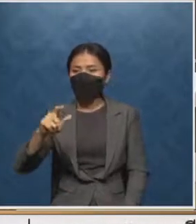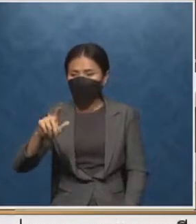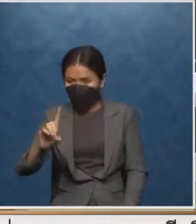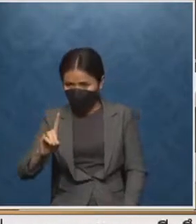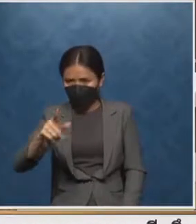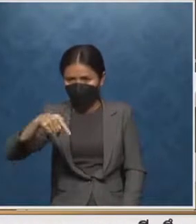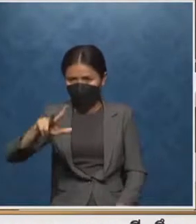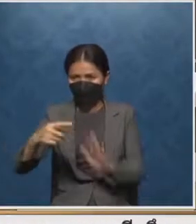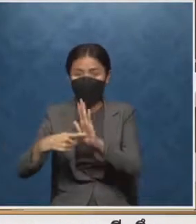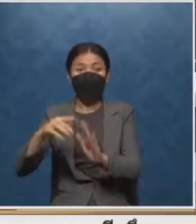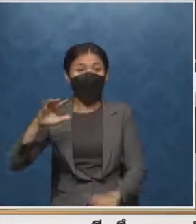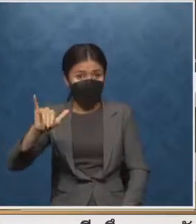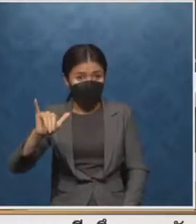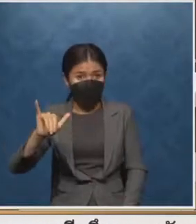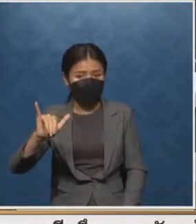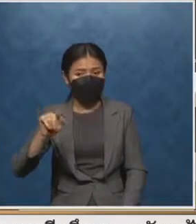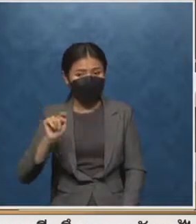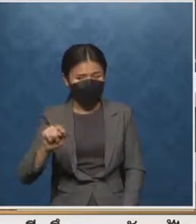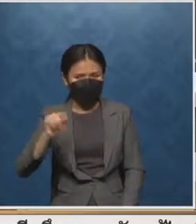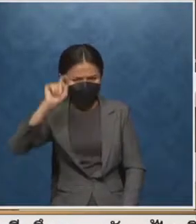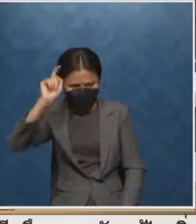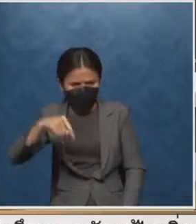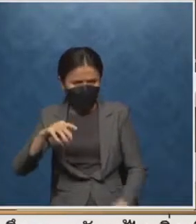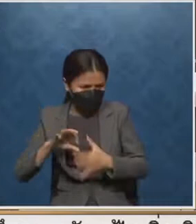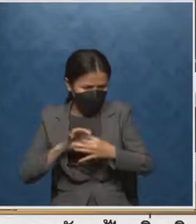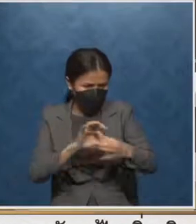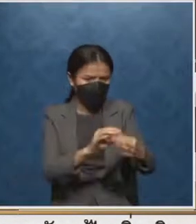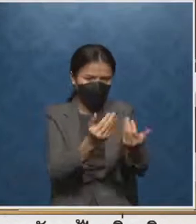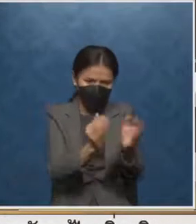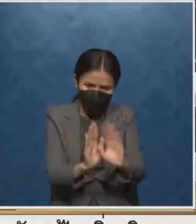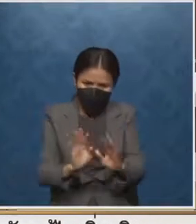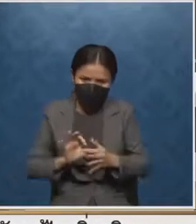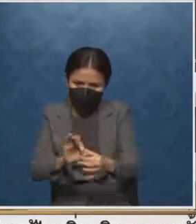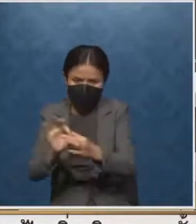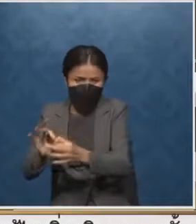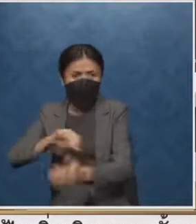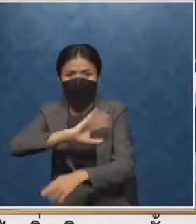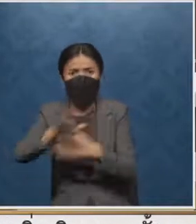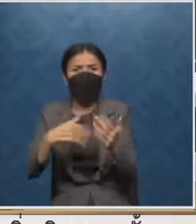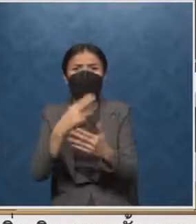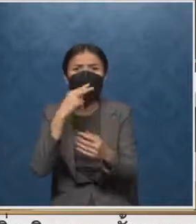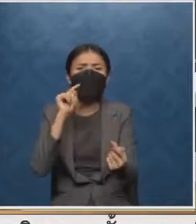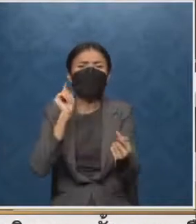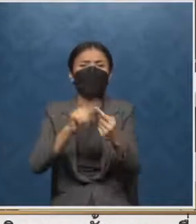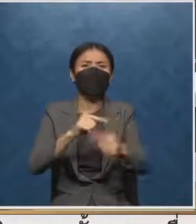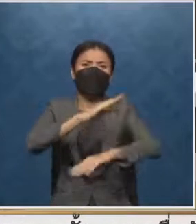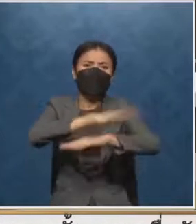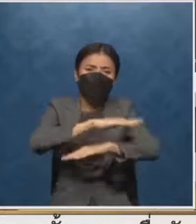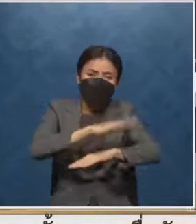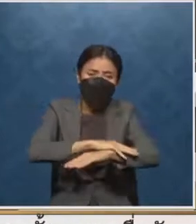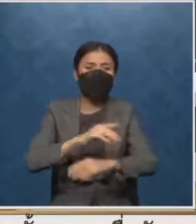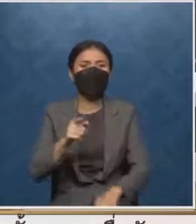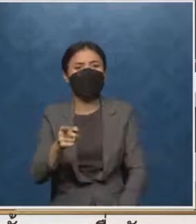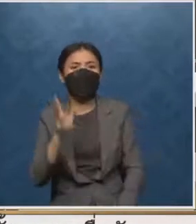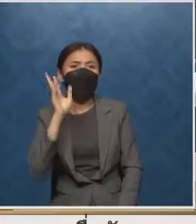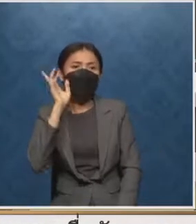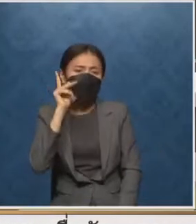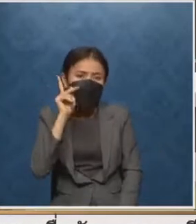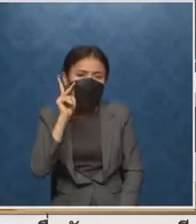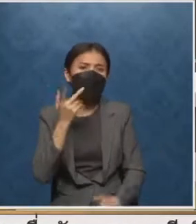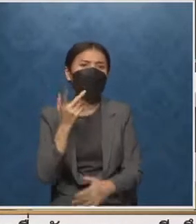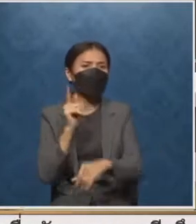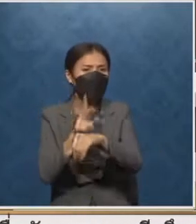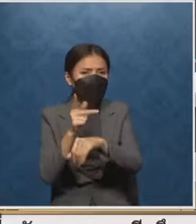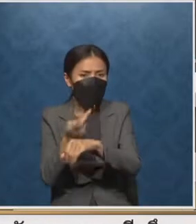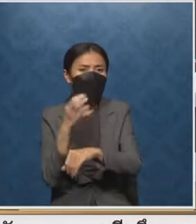ปตั้งใจจะไปพัฒนาสื่อหลักๆหนังสือพิมพ์หรือข่าวออนไลน์หรืออะ